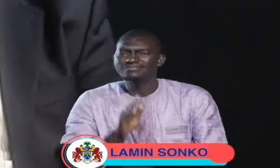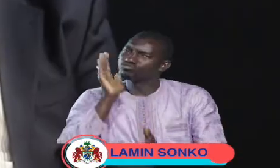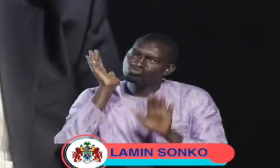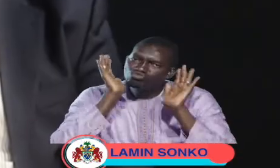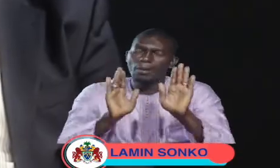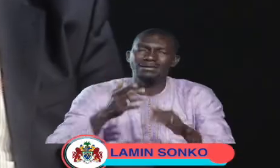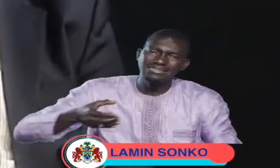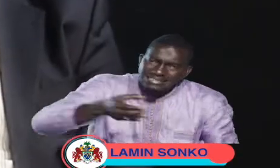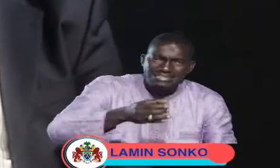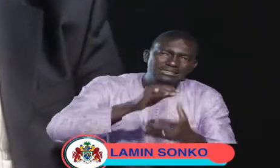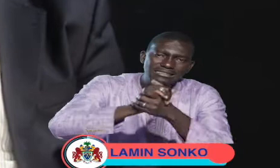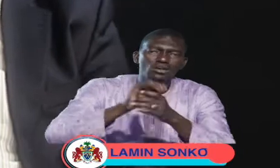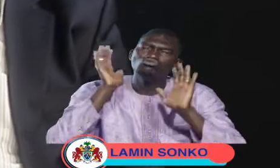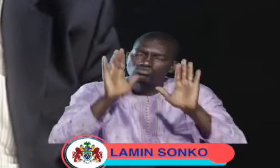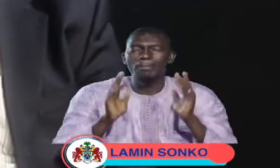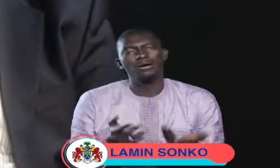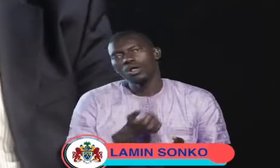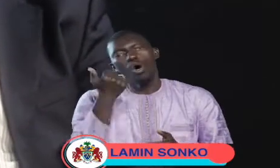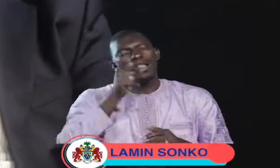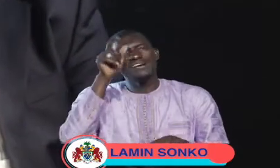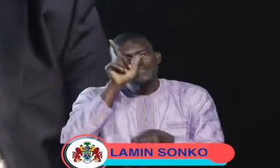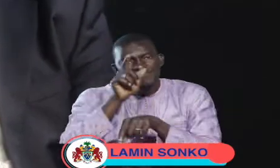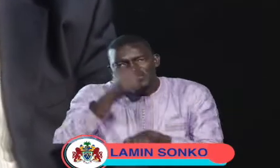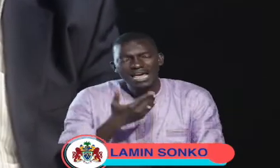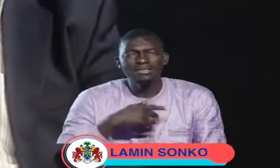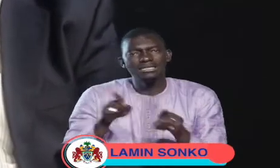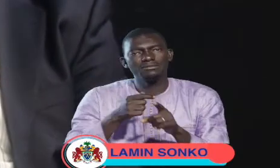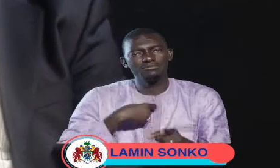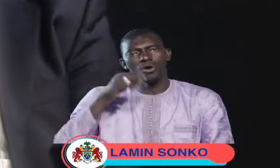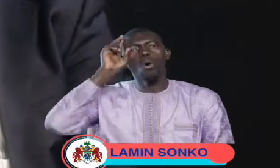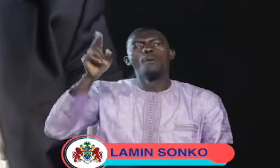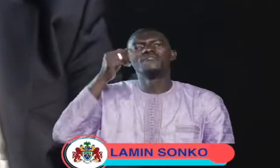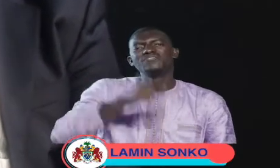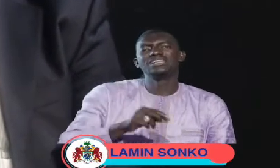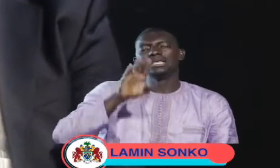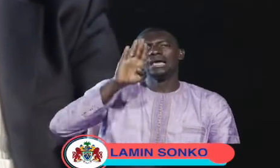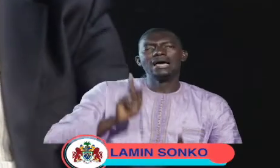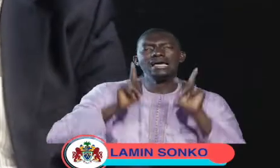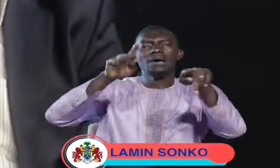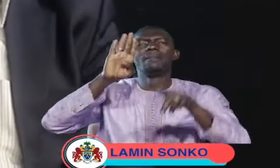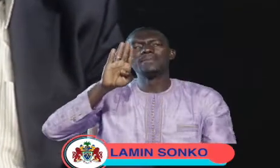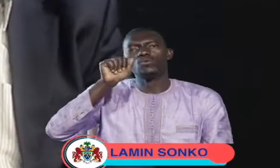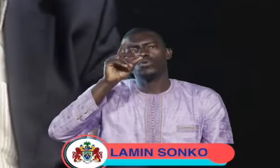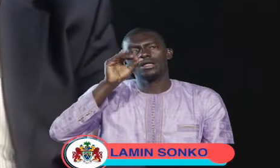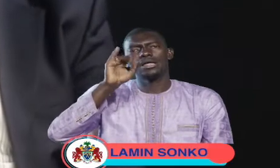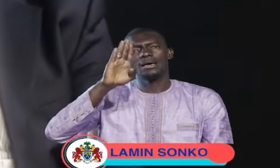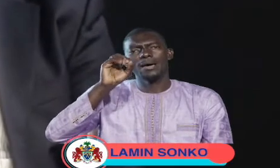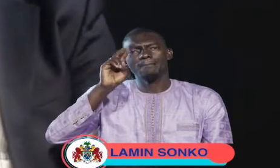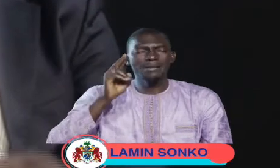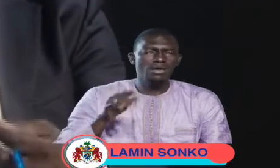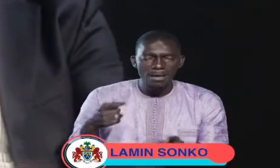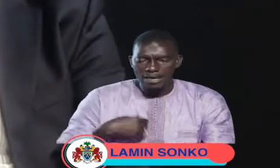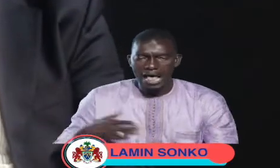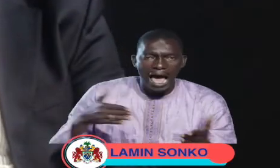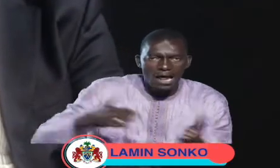la lafla ngo ba mande mo la kenne yo ikada sa do fon hani bodo yeta ndala bari bu ni futa bari bi sa bi sa do kono e bay mo bi nana bi blodi la